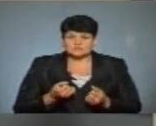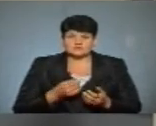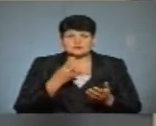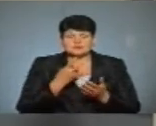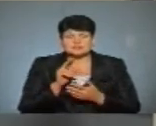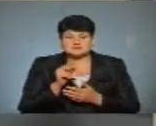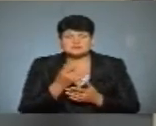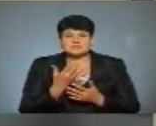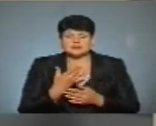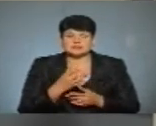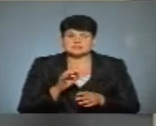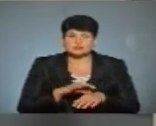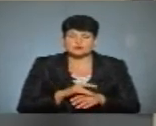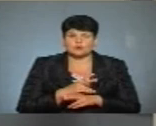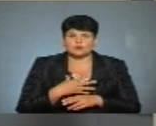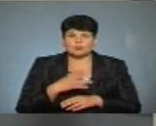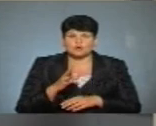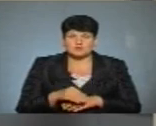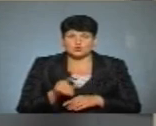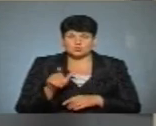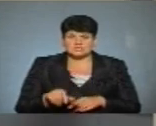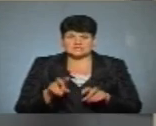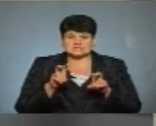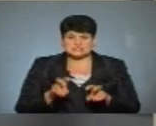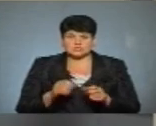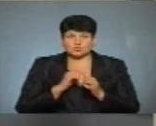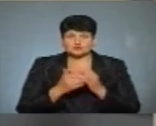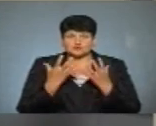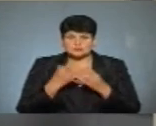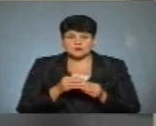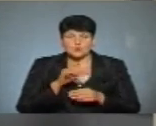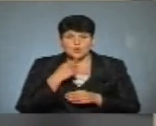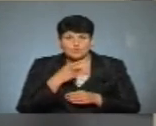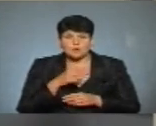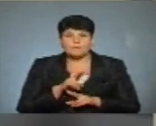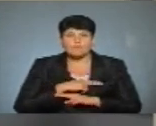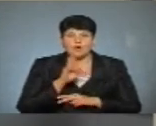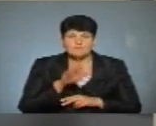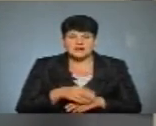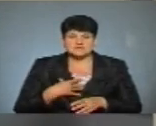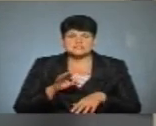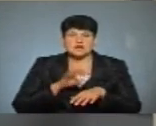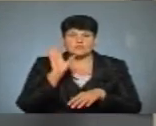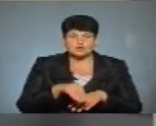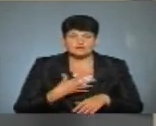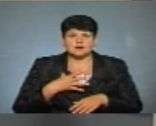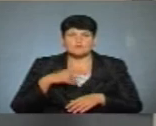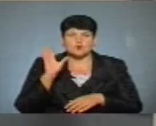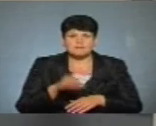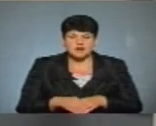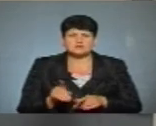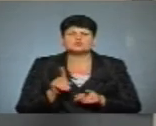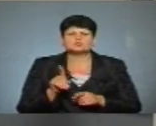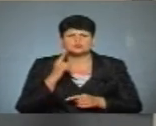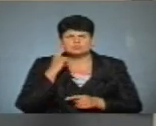скільки захворіло і померло. Уявіть собі, коли людина сидить, їй щодня говорять, померли, захворіли, померли. Про що